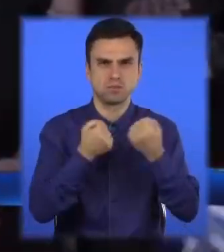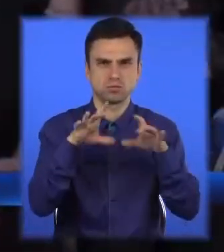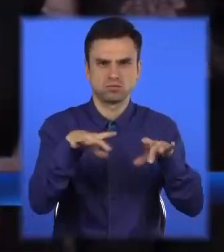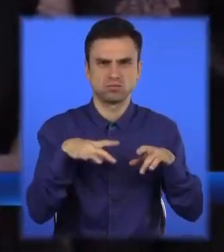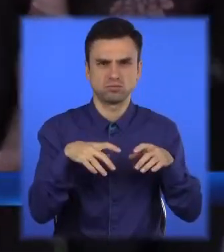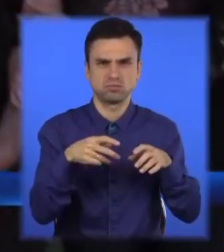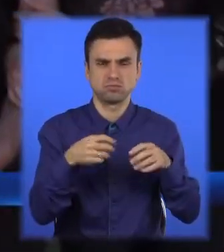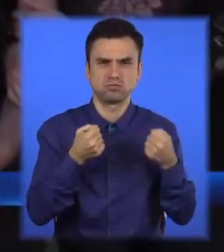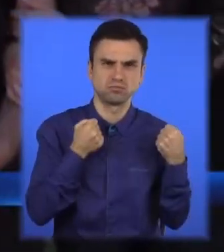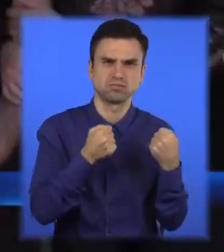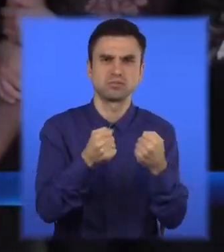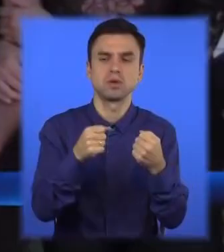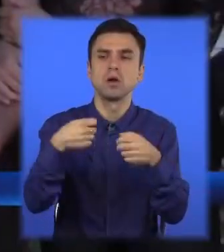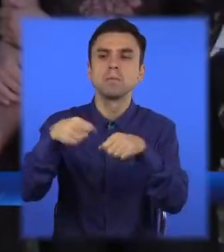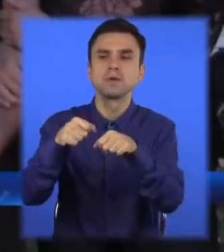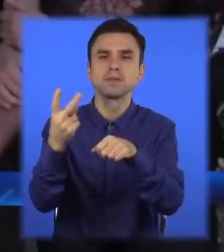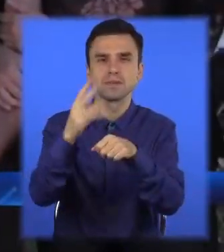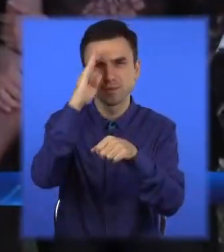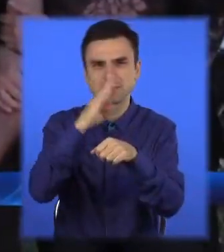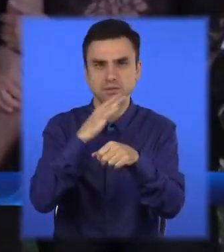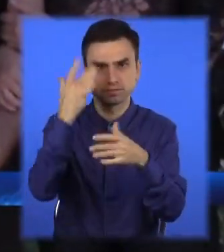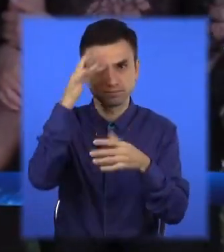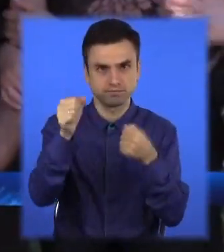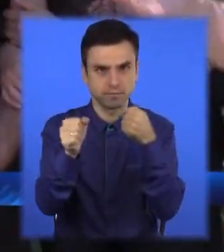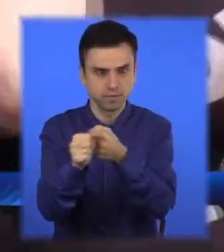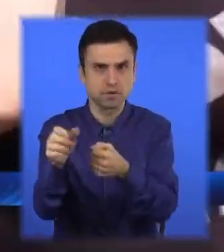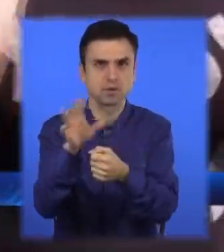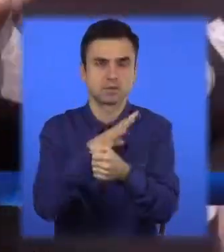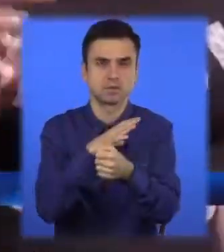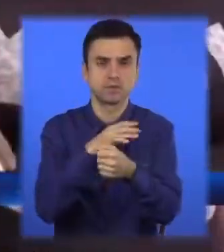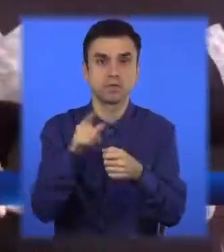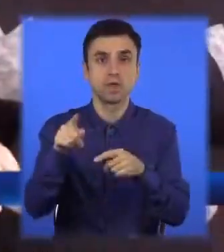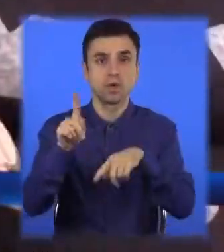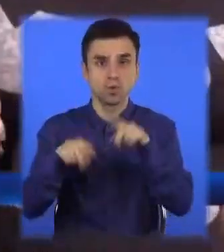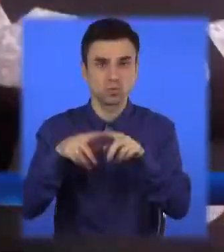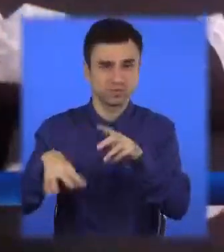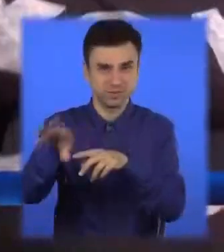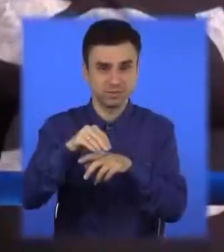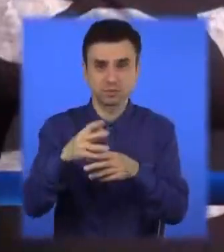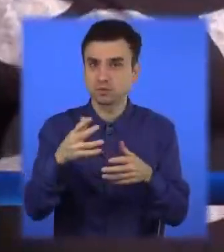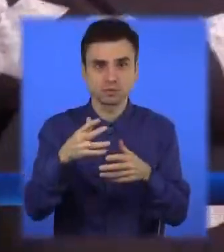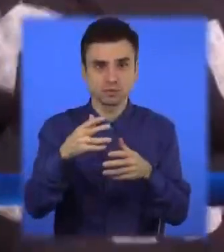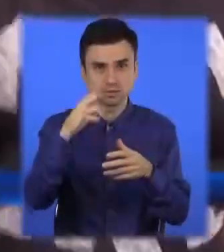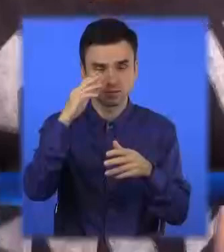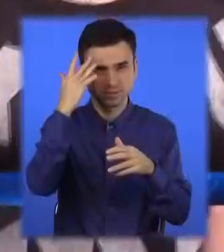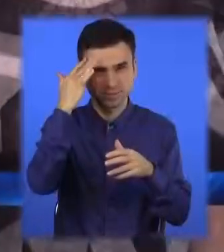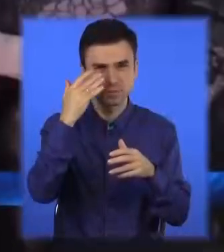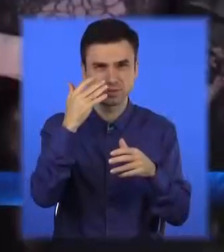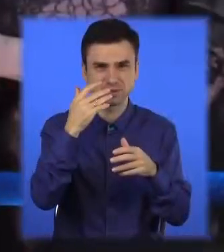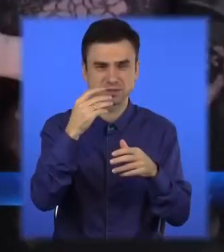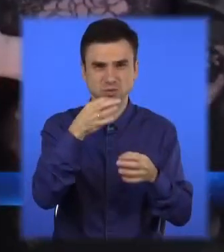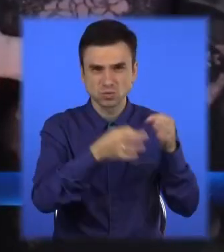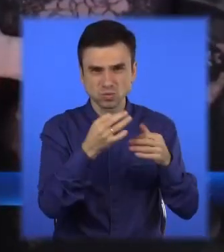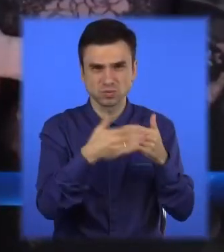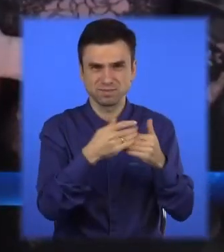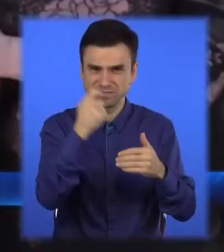на мотоциклі. Спочатку родичі померлих, парубка та дівчини погрожували довести справу до кінця, аби винний був покараний.